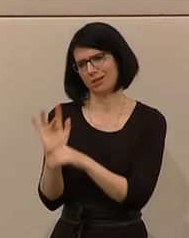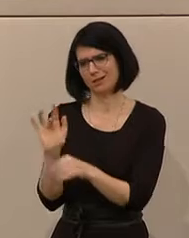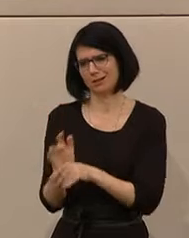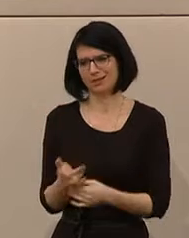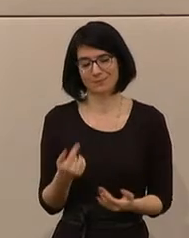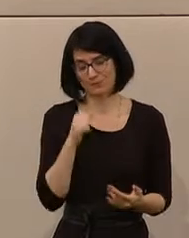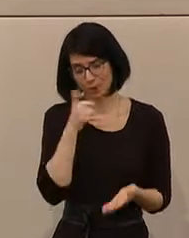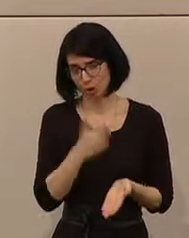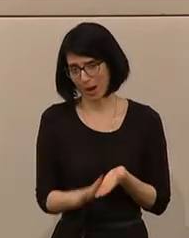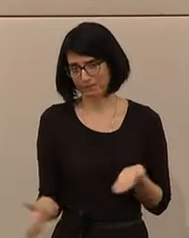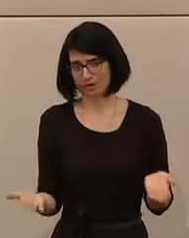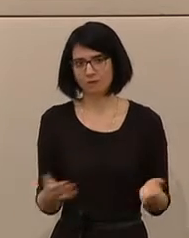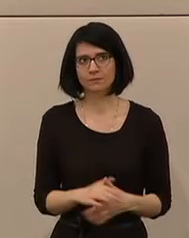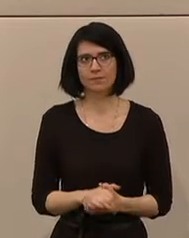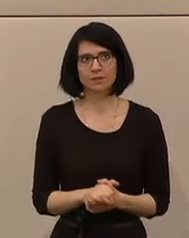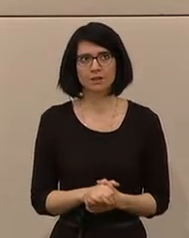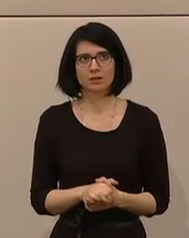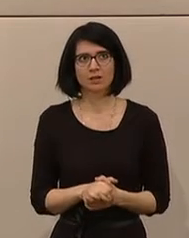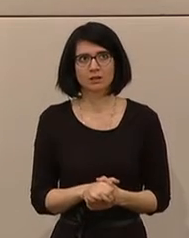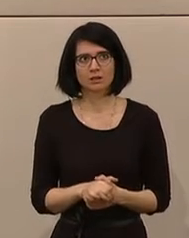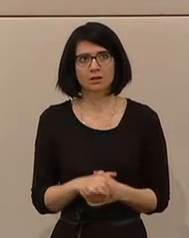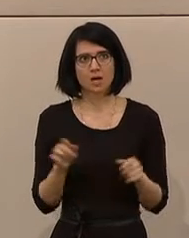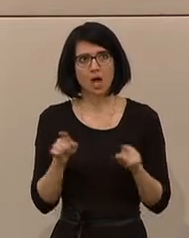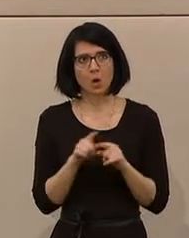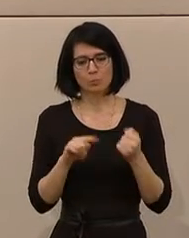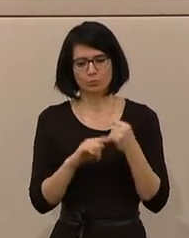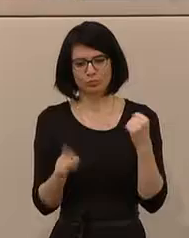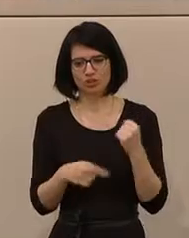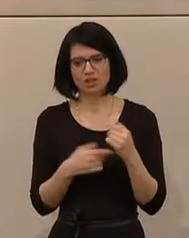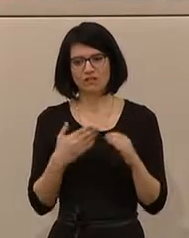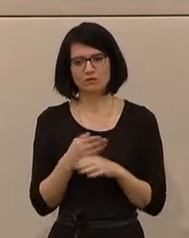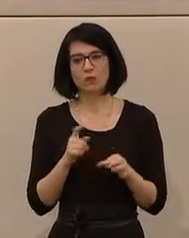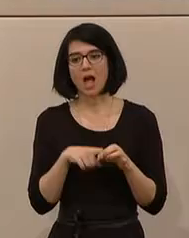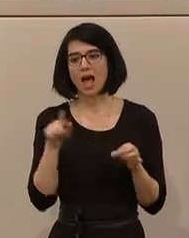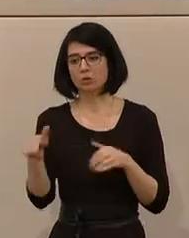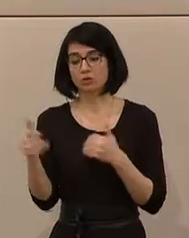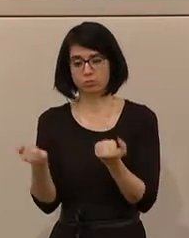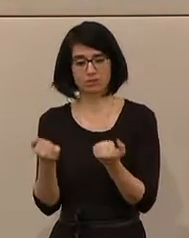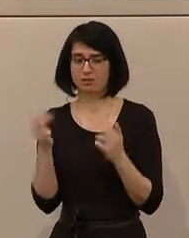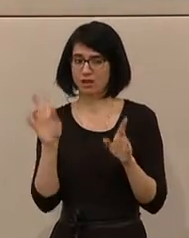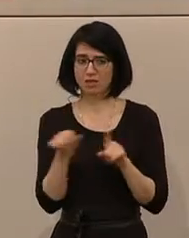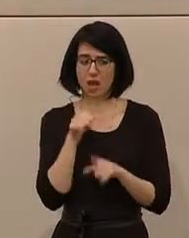einfach nicht und es geht auch nicht beim Budget für die Außenpolitik.